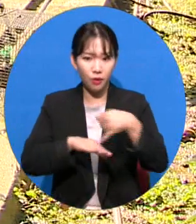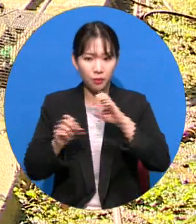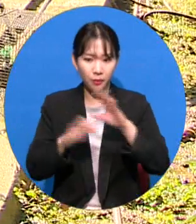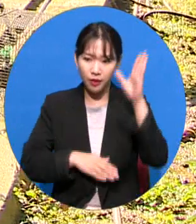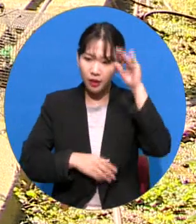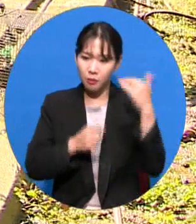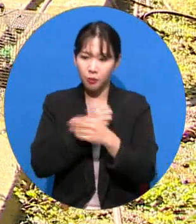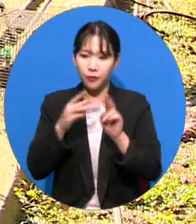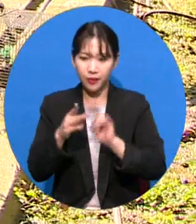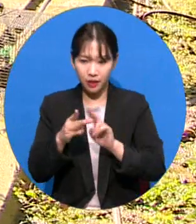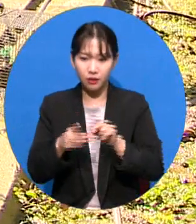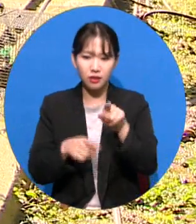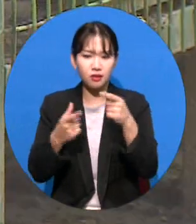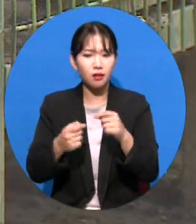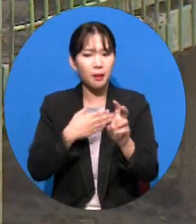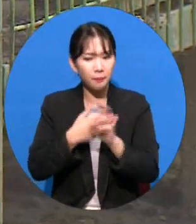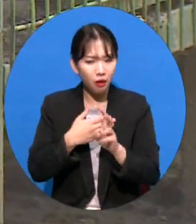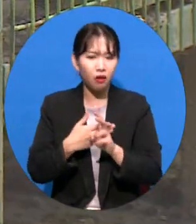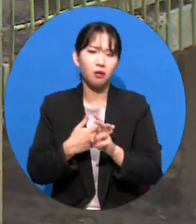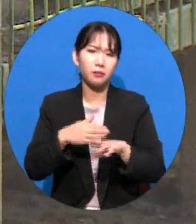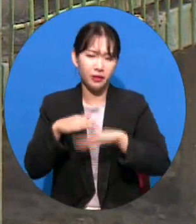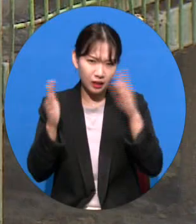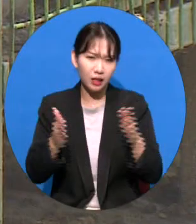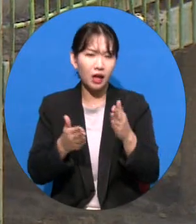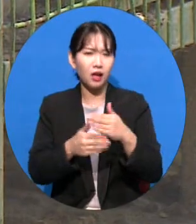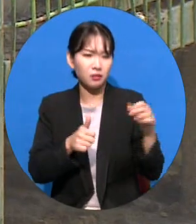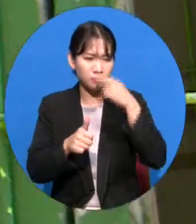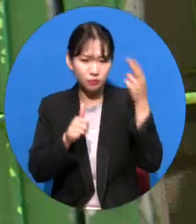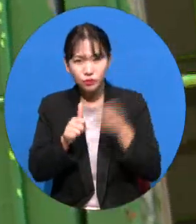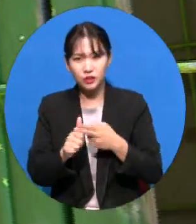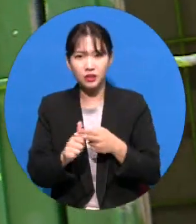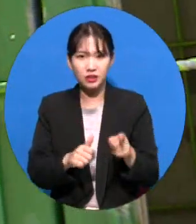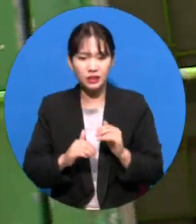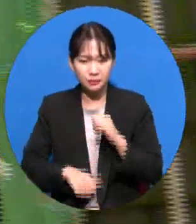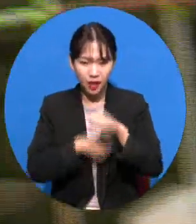유기견 보호센터에서는 이처럼 법과 규정을 무시하고 안락사를 진행해